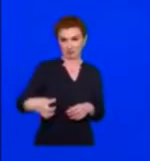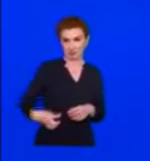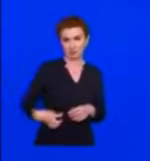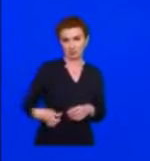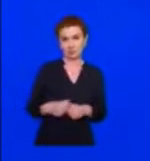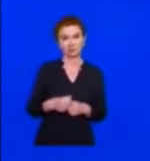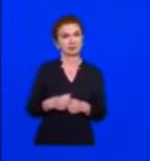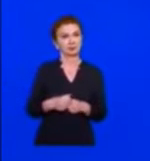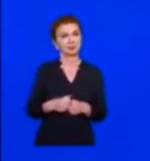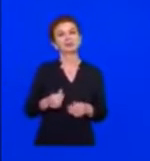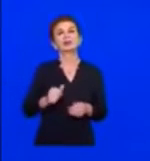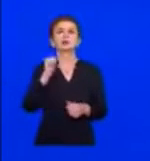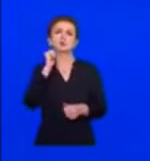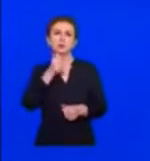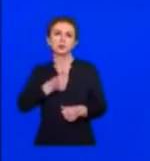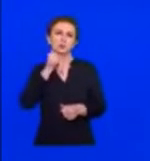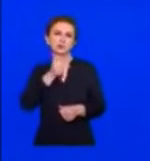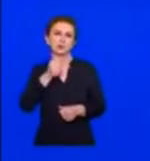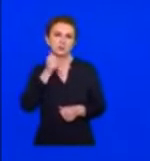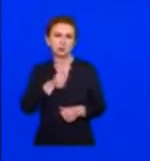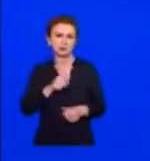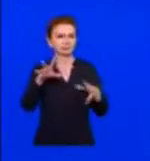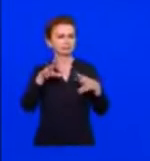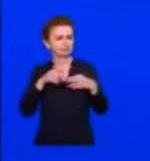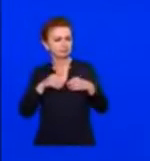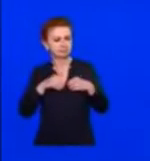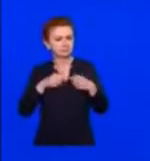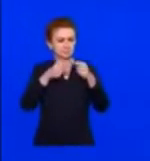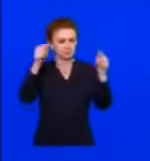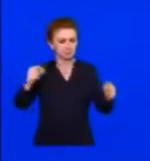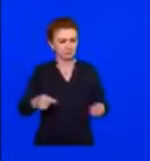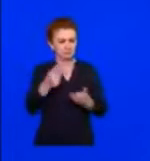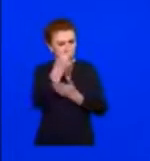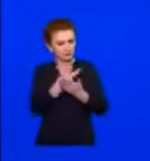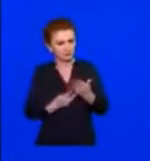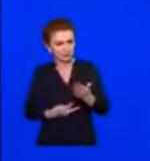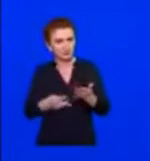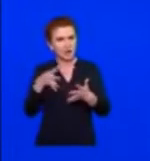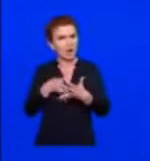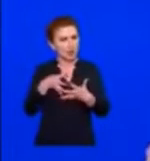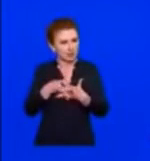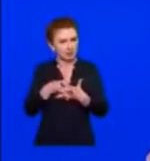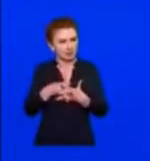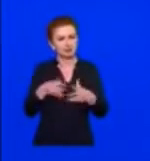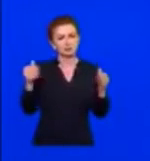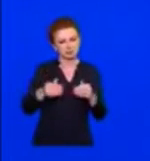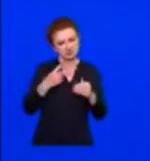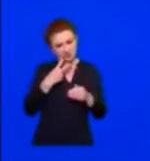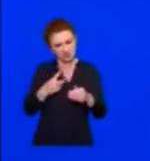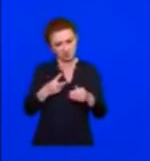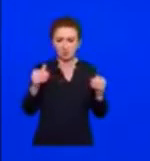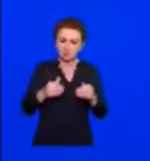ponieważ dzień po dniu spływają dane, które pozwalają nam gospodarkę jednak trochę